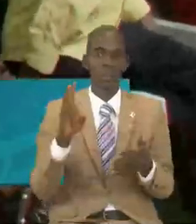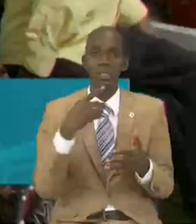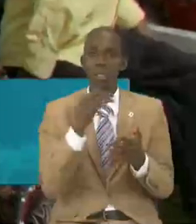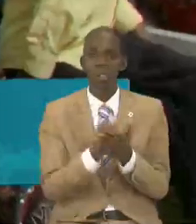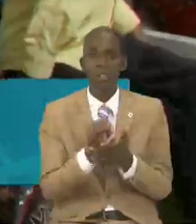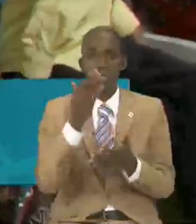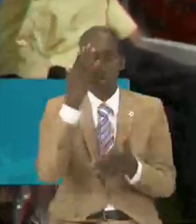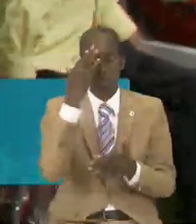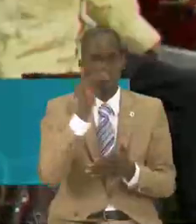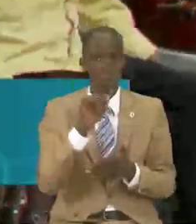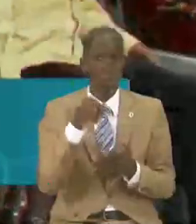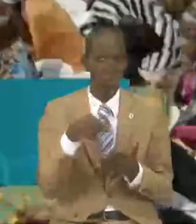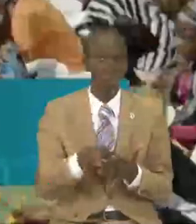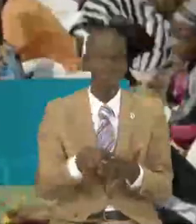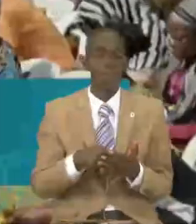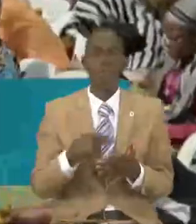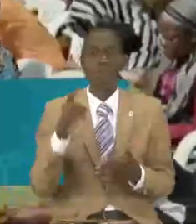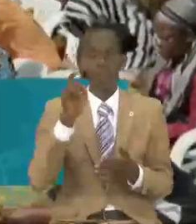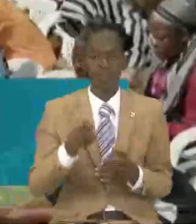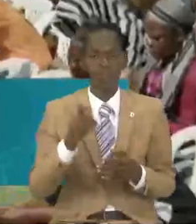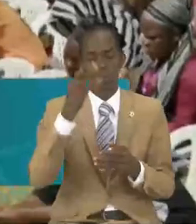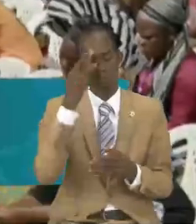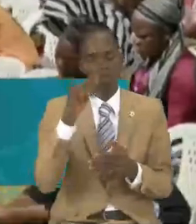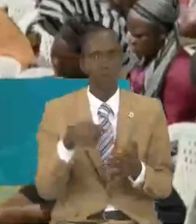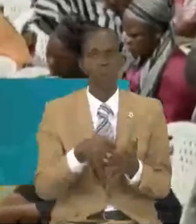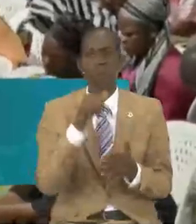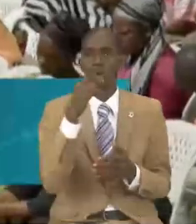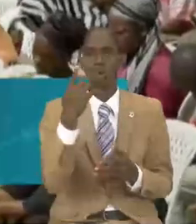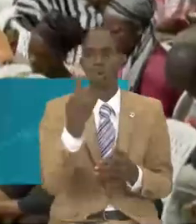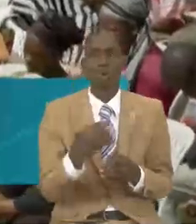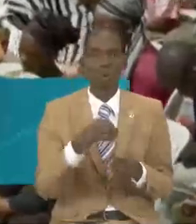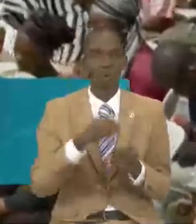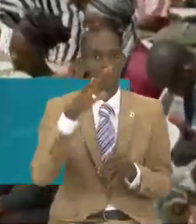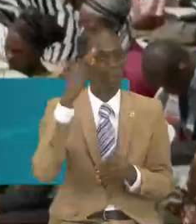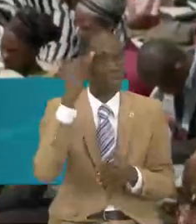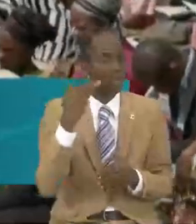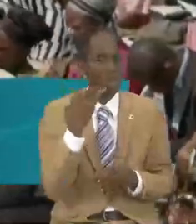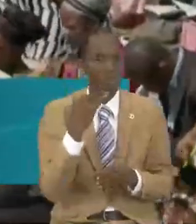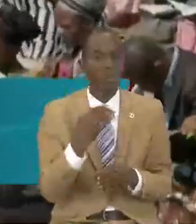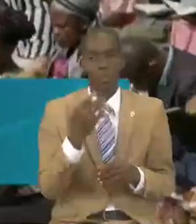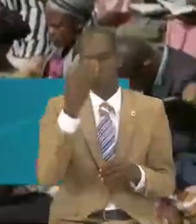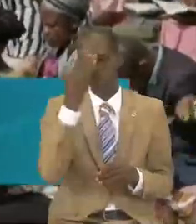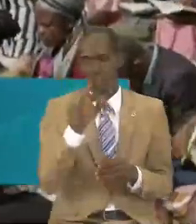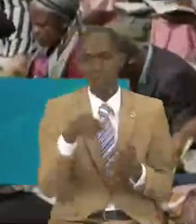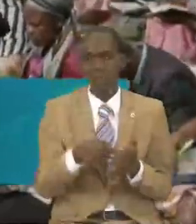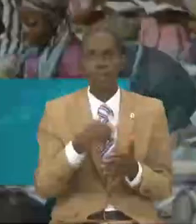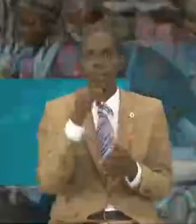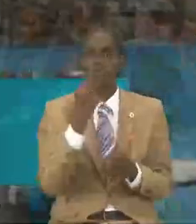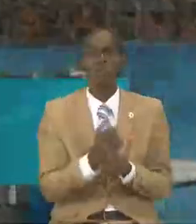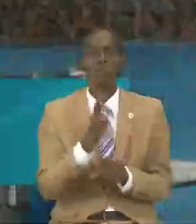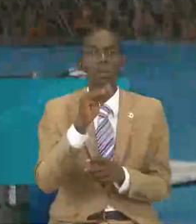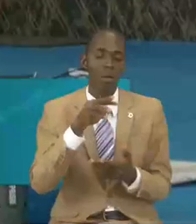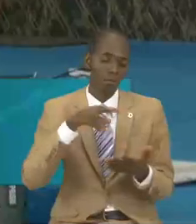nous devons le savoir, pas seulement dans la tête, nous devons le savoir, pas seulement par la lecture, nous devons